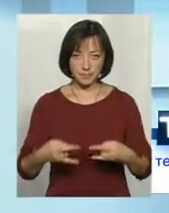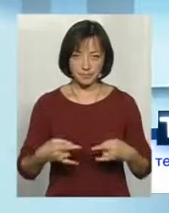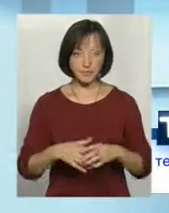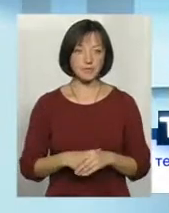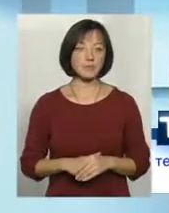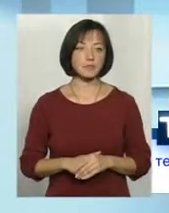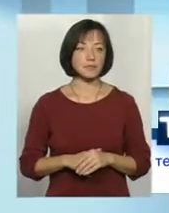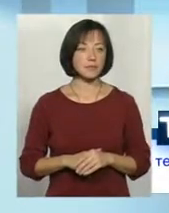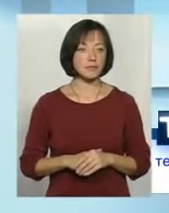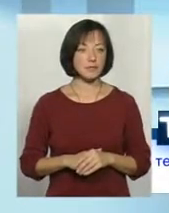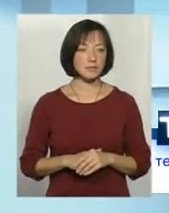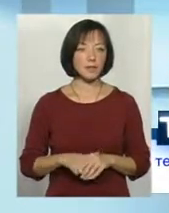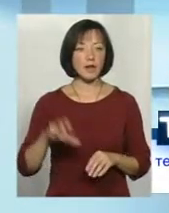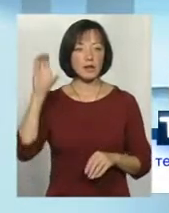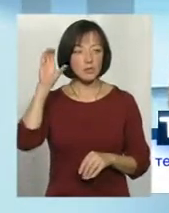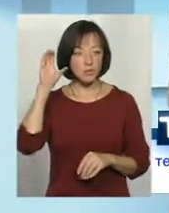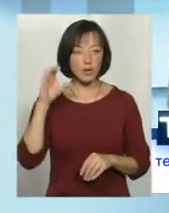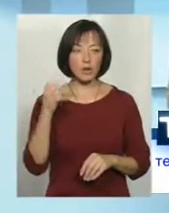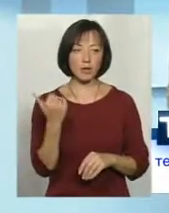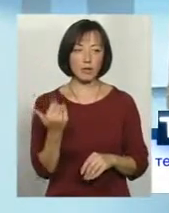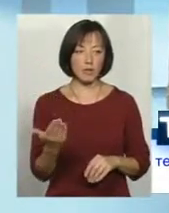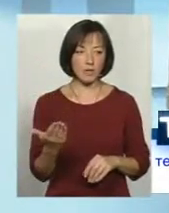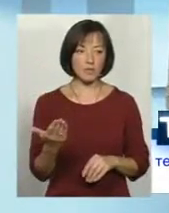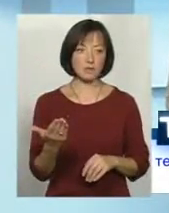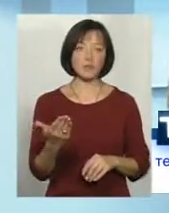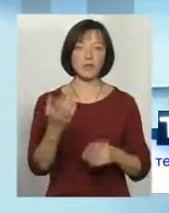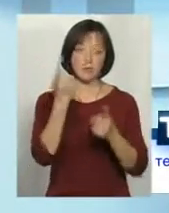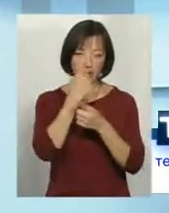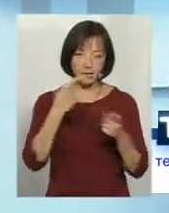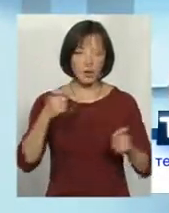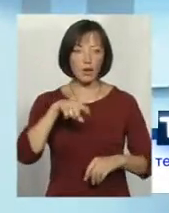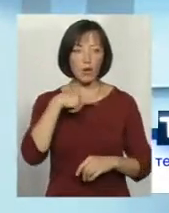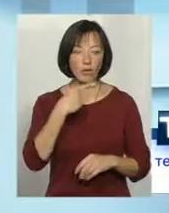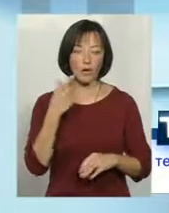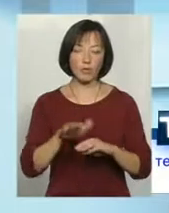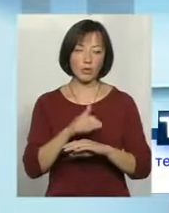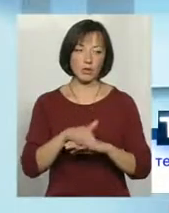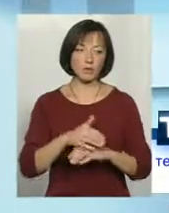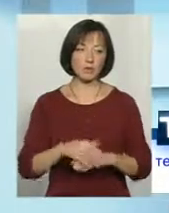для зв'язку з нами. Слухаємо наступного додзвонювача. Ви в ефірі, говоріть, будь ласка.